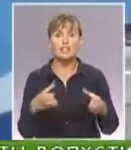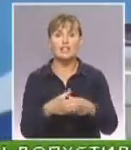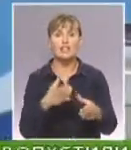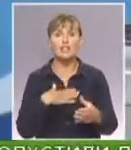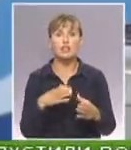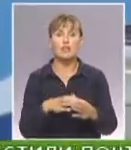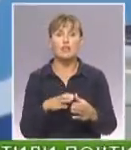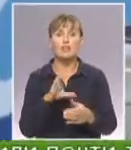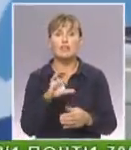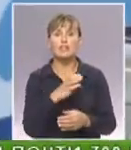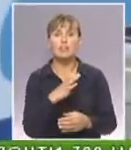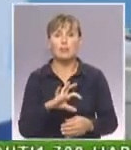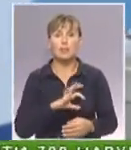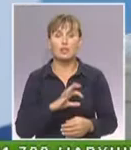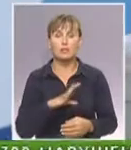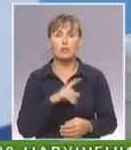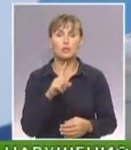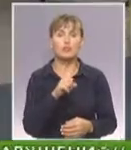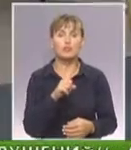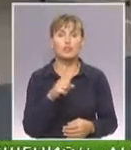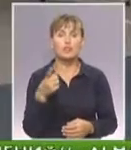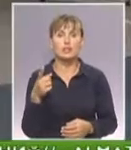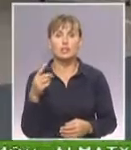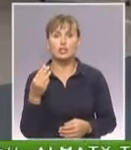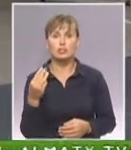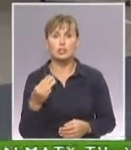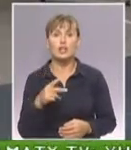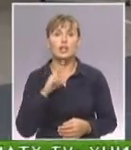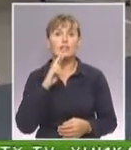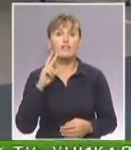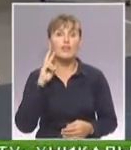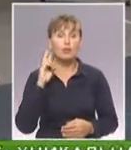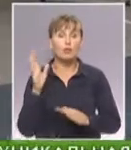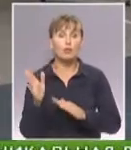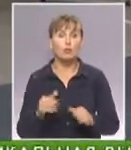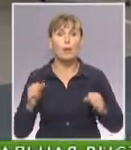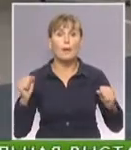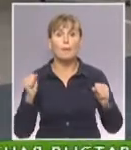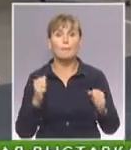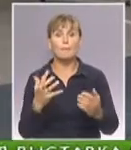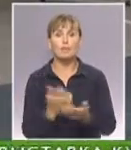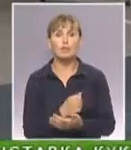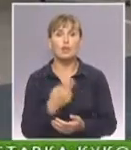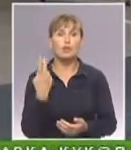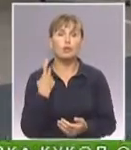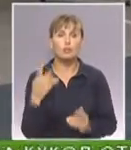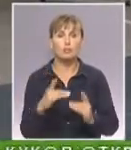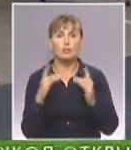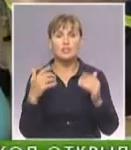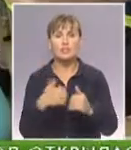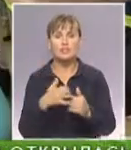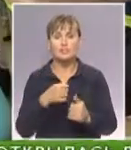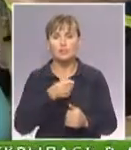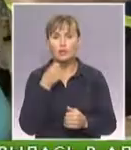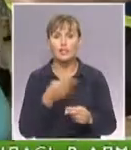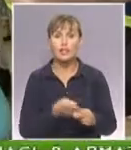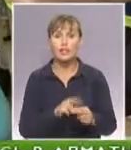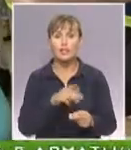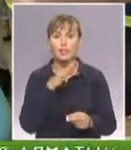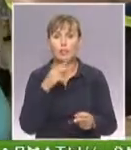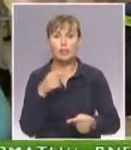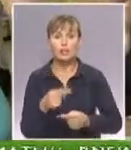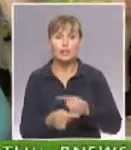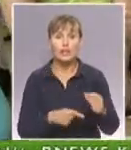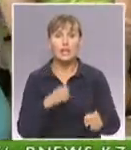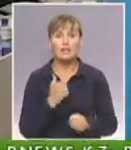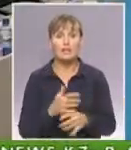команды серебряным медалистом стала Зульфия Чиншанло. 2 года спустя штангистка покорила лондонский помост среди взрослых. На этот раз по традиции